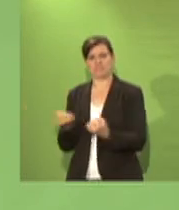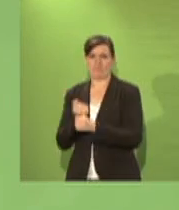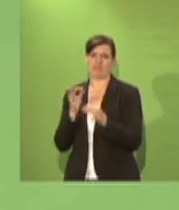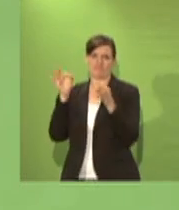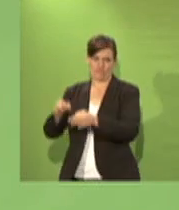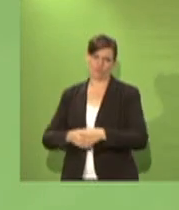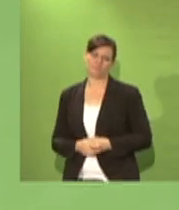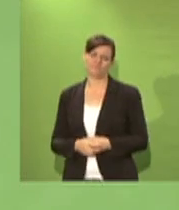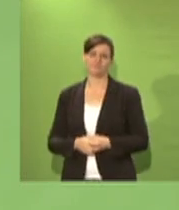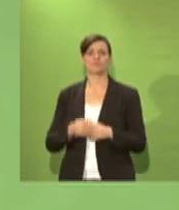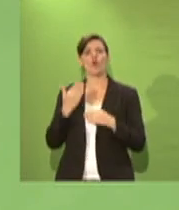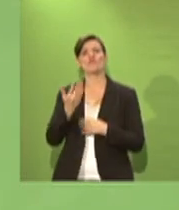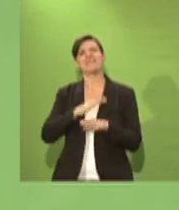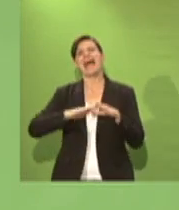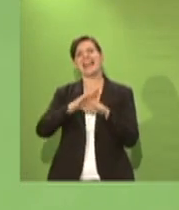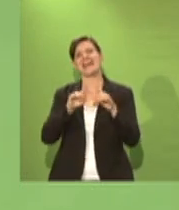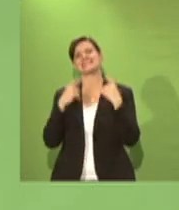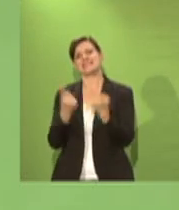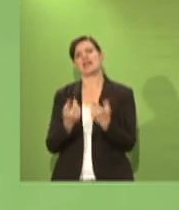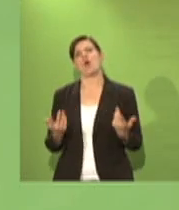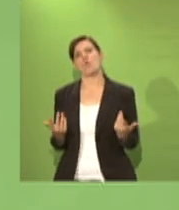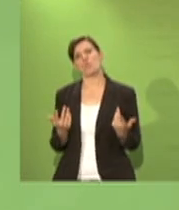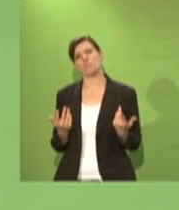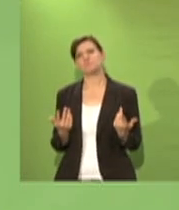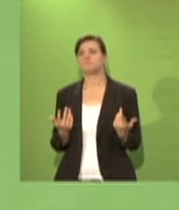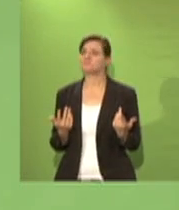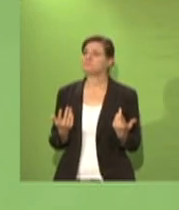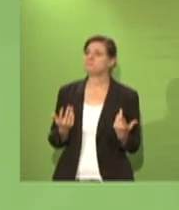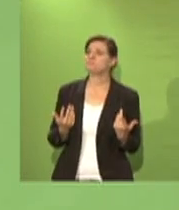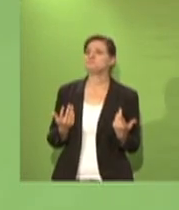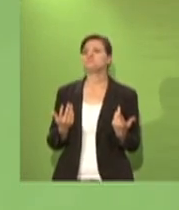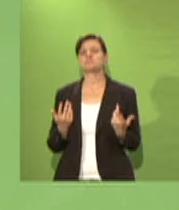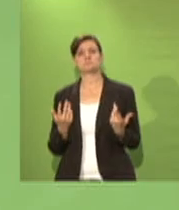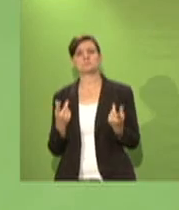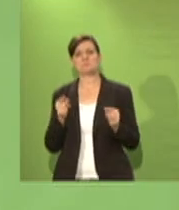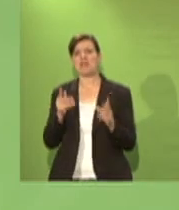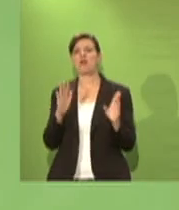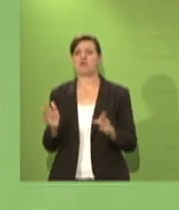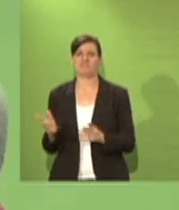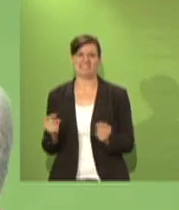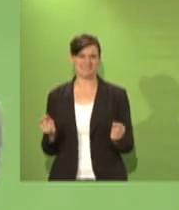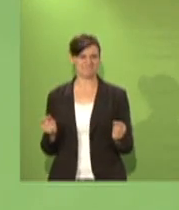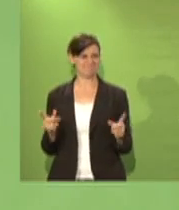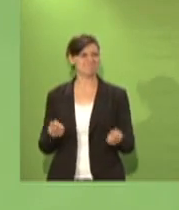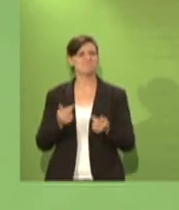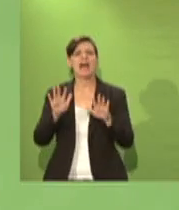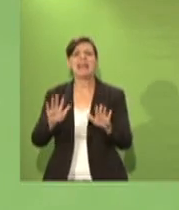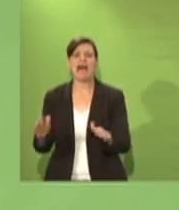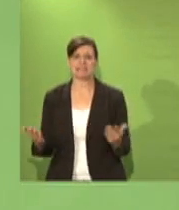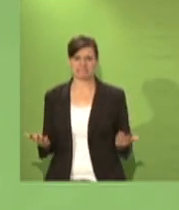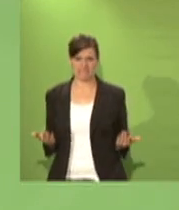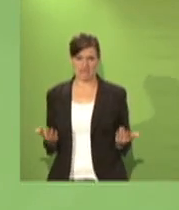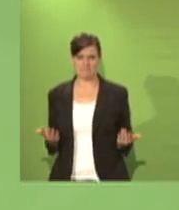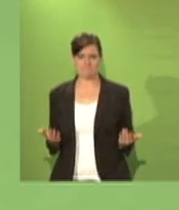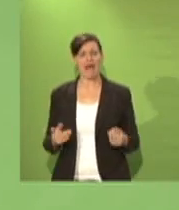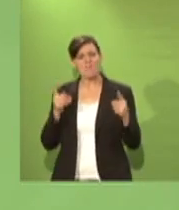Oft hat der ländliche Raum ja so ein bisschen das Merkmal, er sei konservativ, ein bisschen langsamer. Aber der ländliche